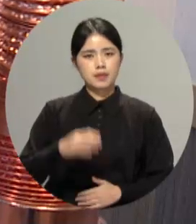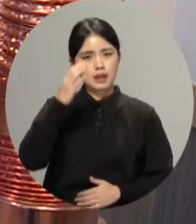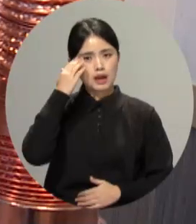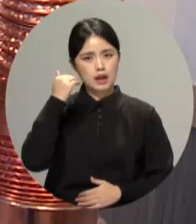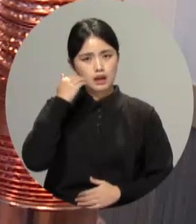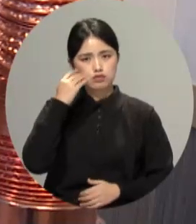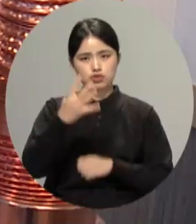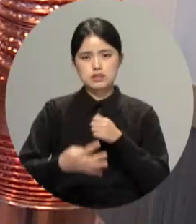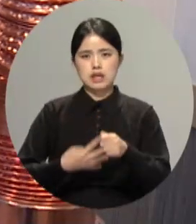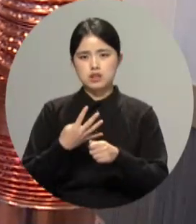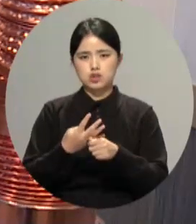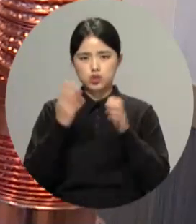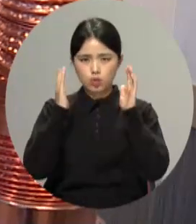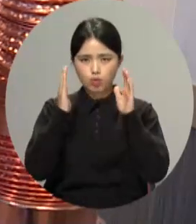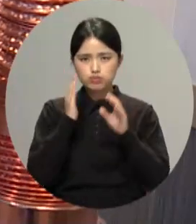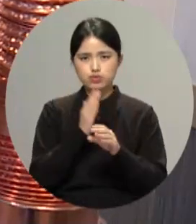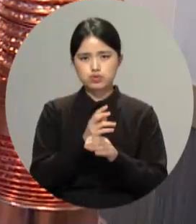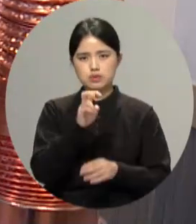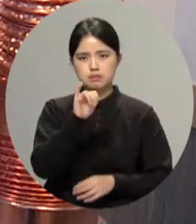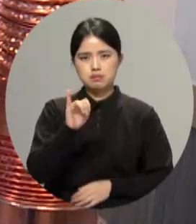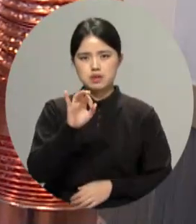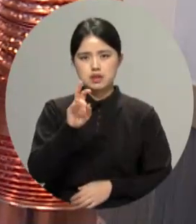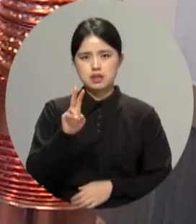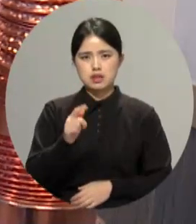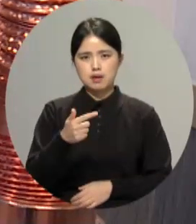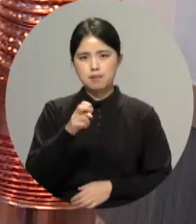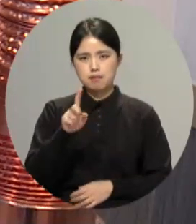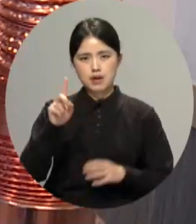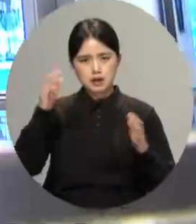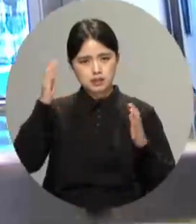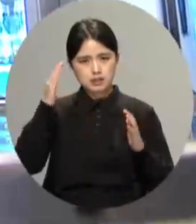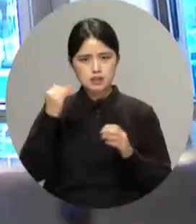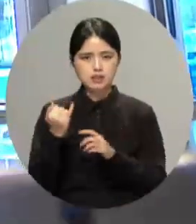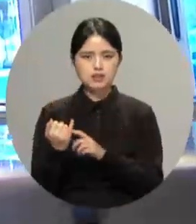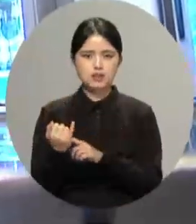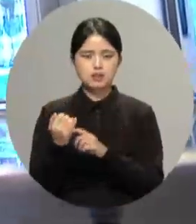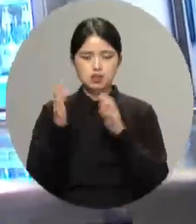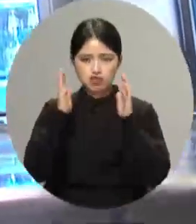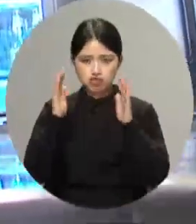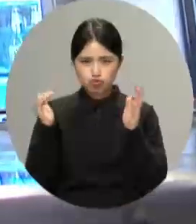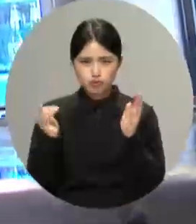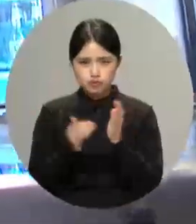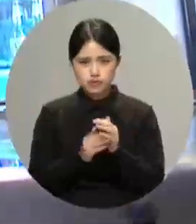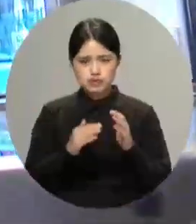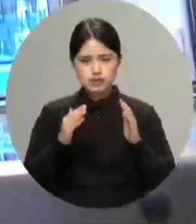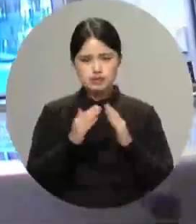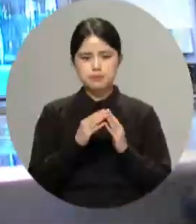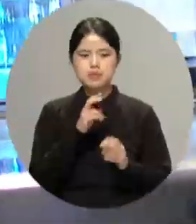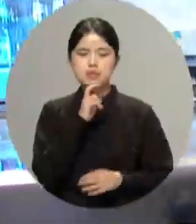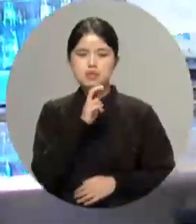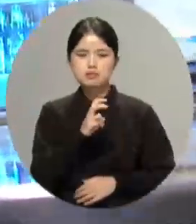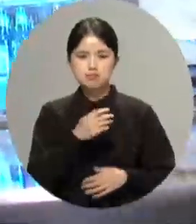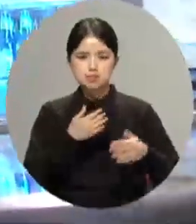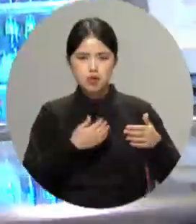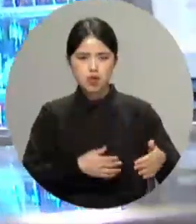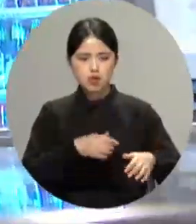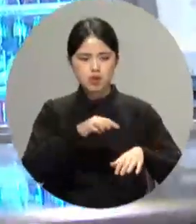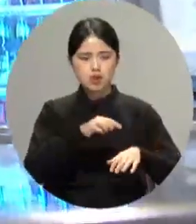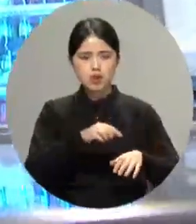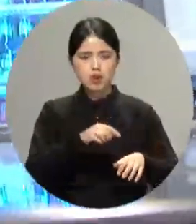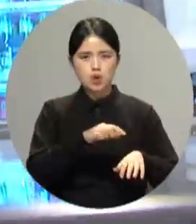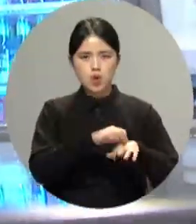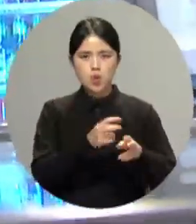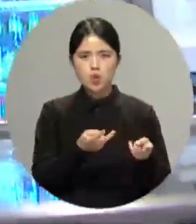한국에서 4년째 유학 생활 중인 미얀마 유학생 사라 씨. 수업이 끝나면 집에서 20분 정도 거리에 있는 한 고깃집으로